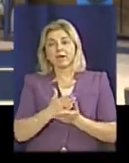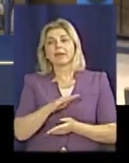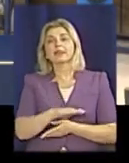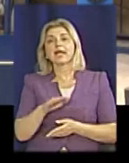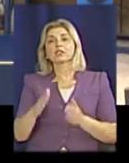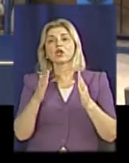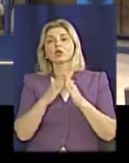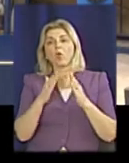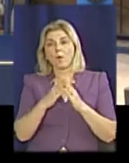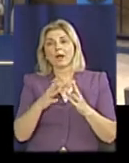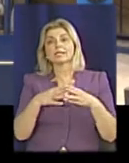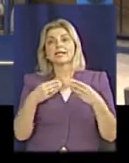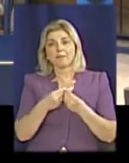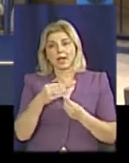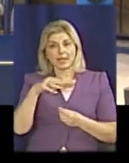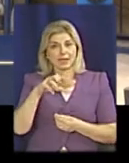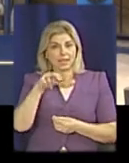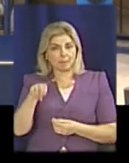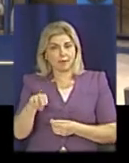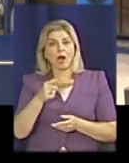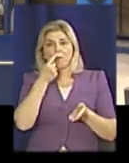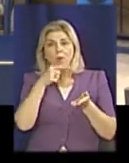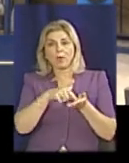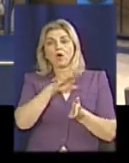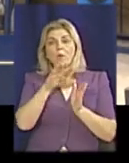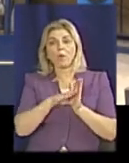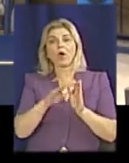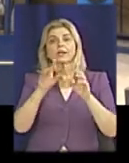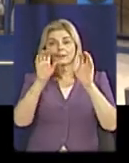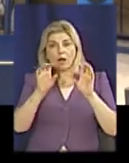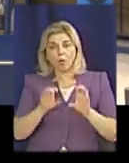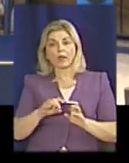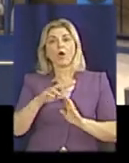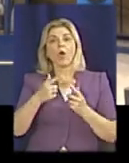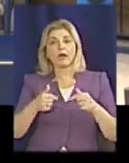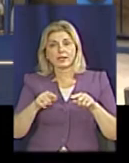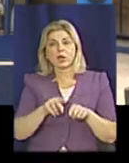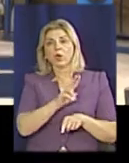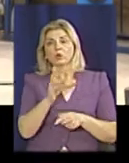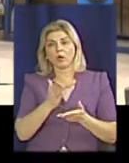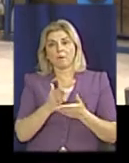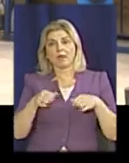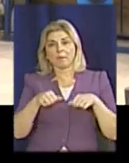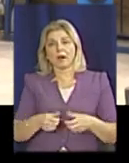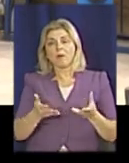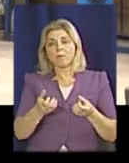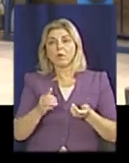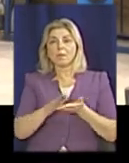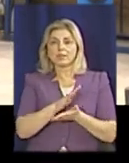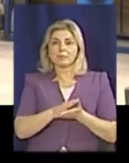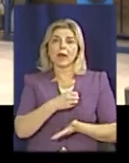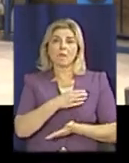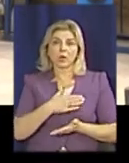Ми, як дитячий будинок сімейного типу, потрапляємо під статус тих організацій, які мають право отримувати безоплатно те чи інше майно